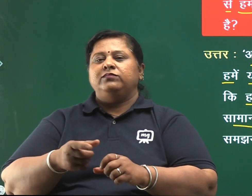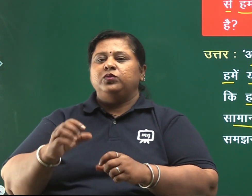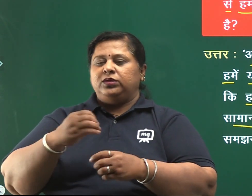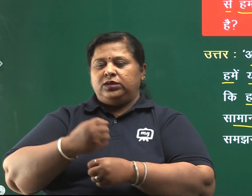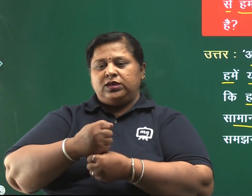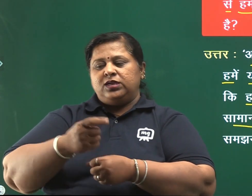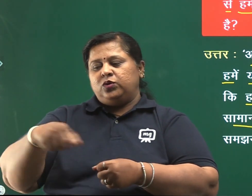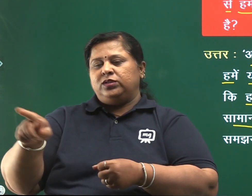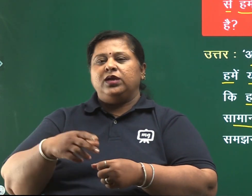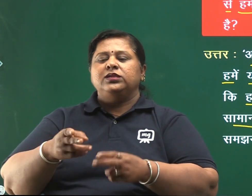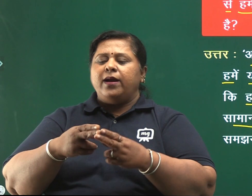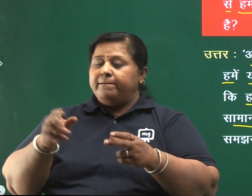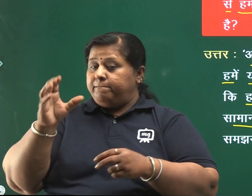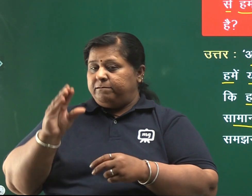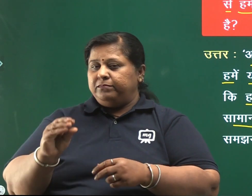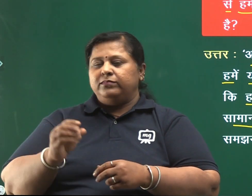कम